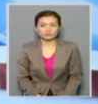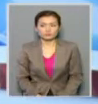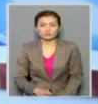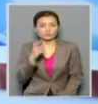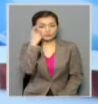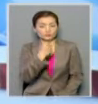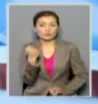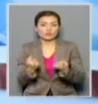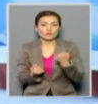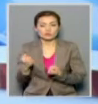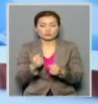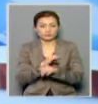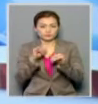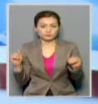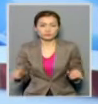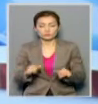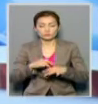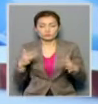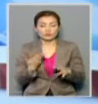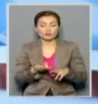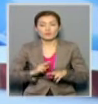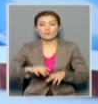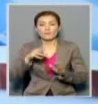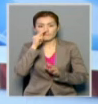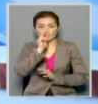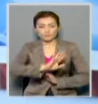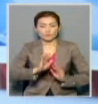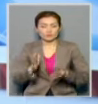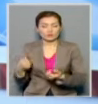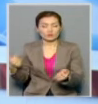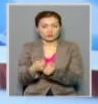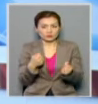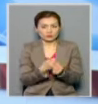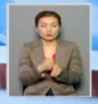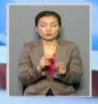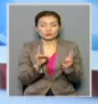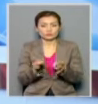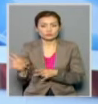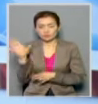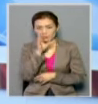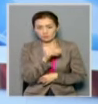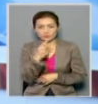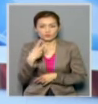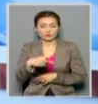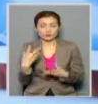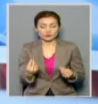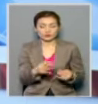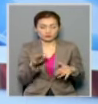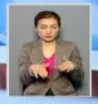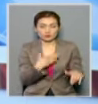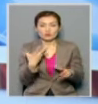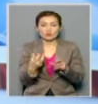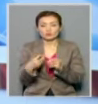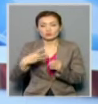Нетрезвых водителей на дорогах области становится все больше. По их вине происходит ДТП порой с летальным исходом. Только за 20 дней этого года